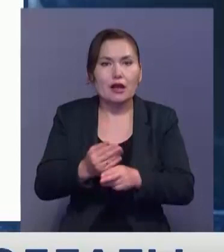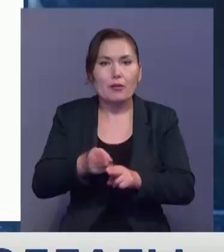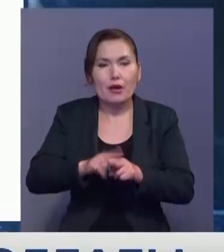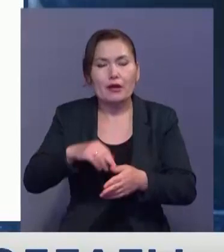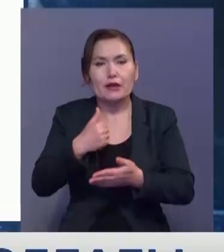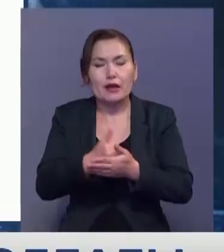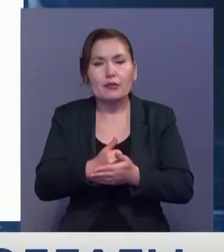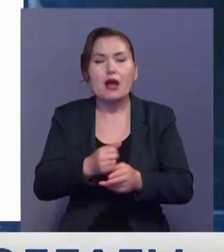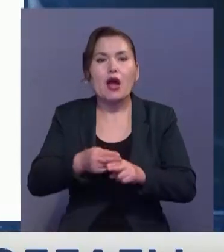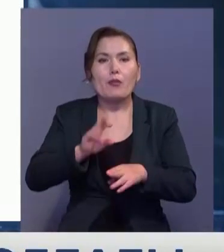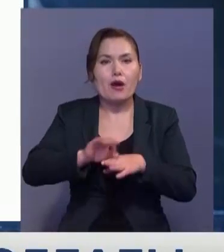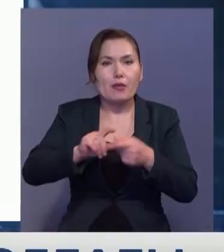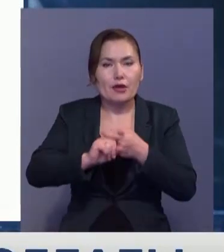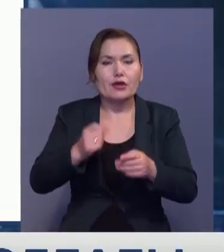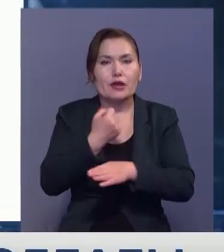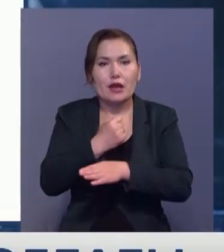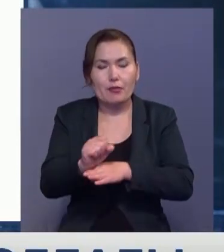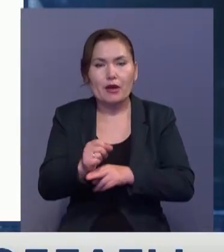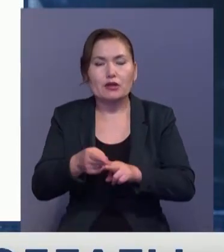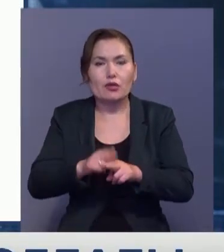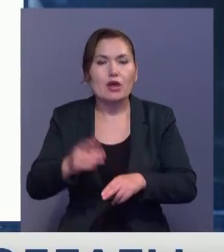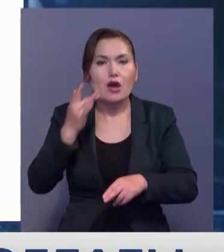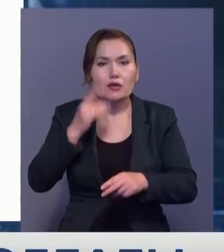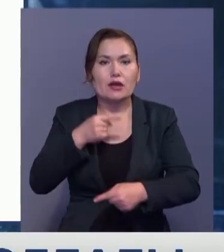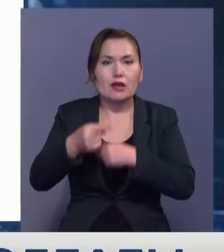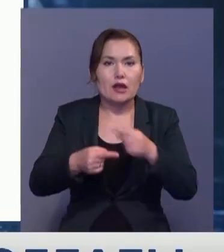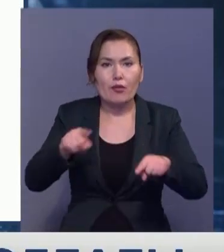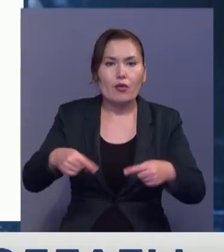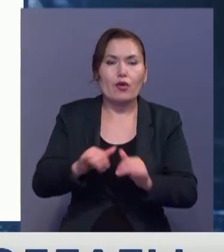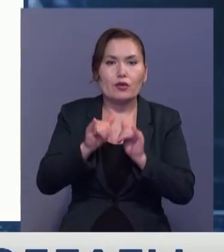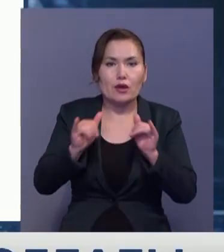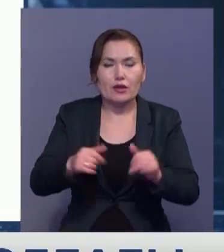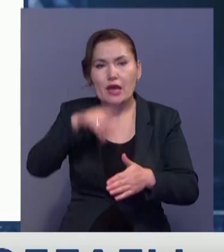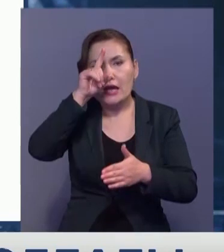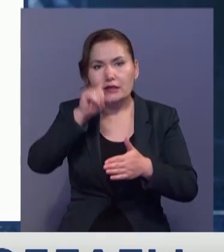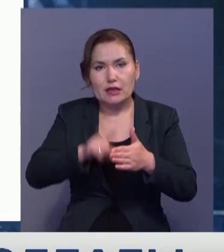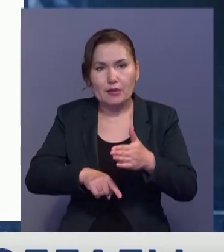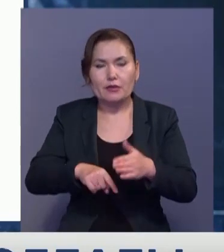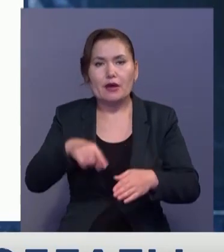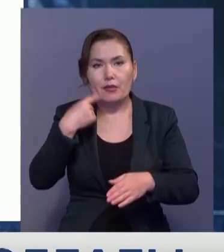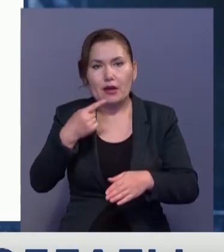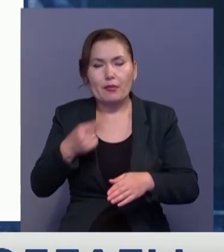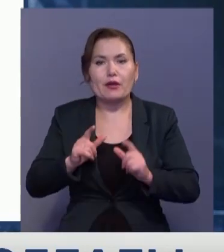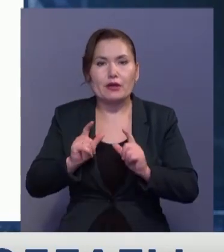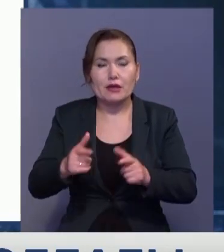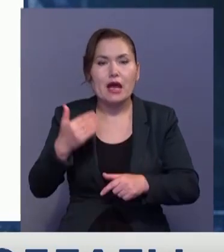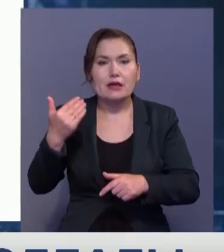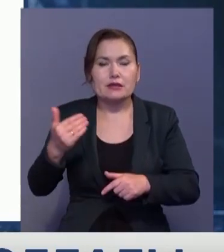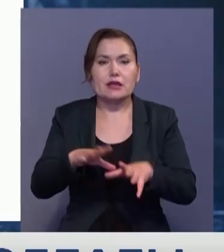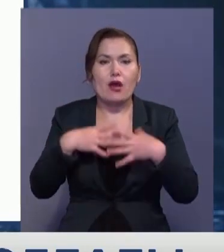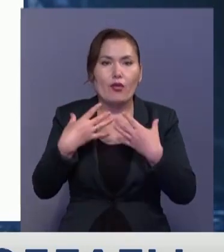негізінде пандемияны жеңіп, еш кідіріссіз даму жолына қайта оралатынымызға кәміл сенемін. Сізге